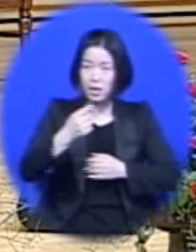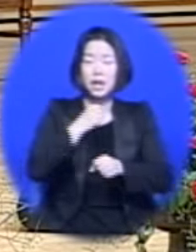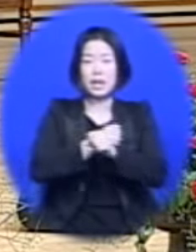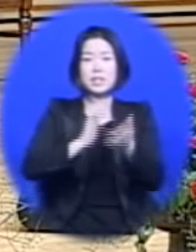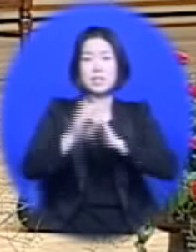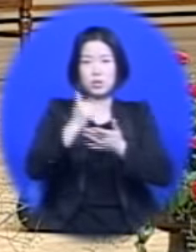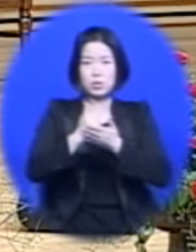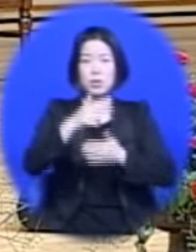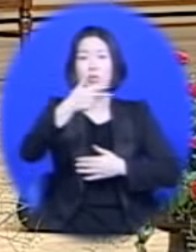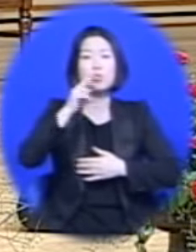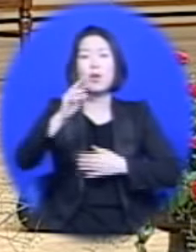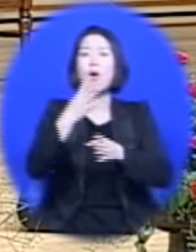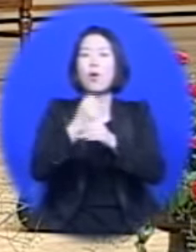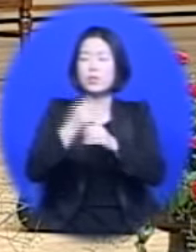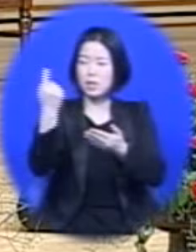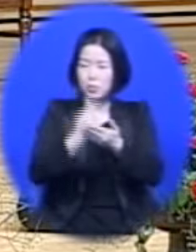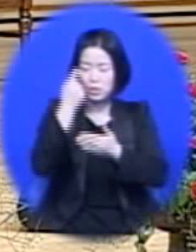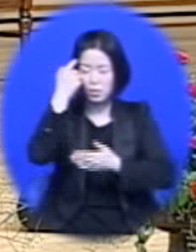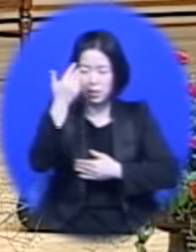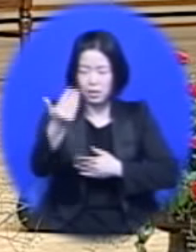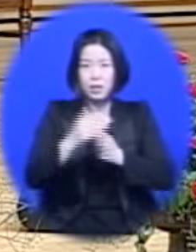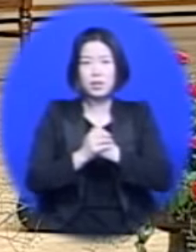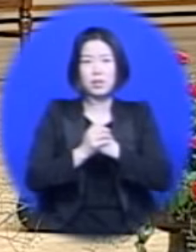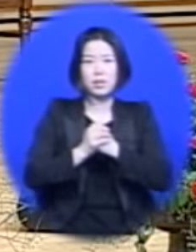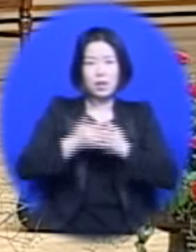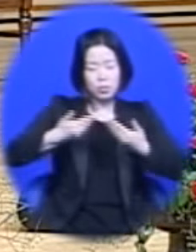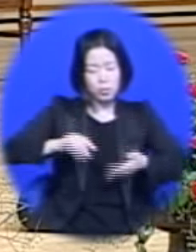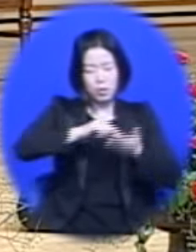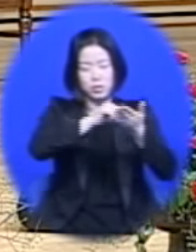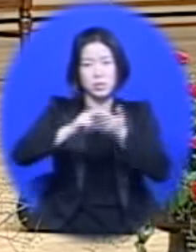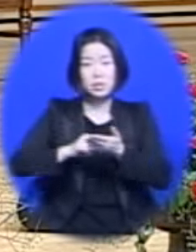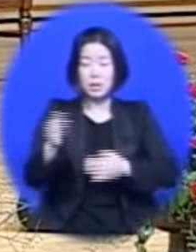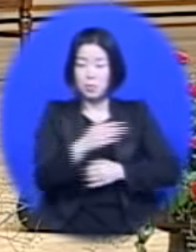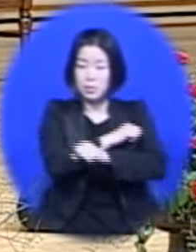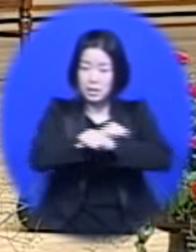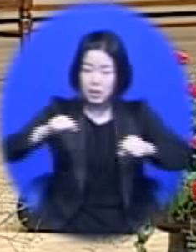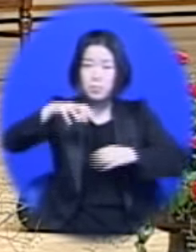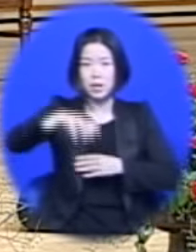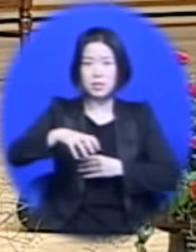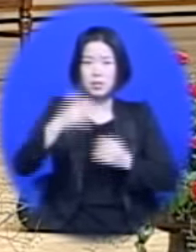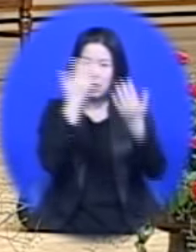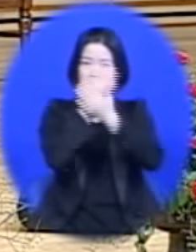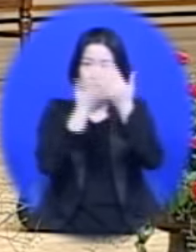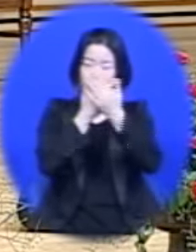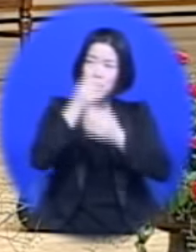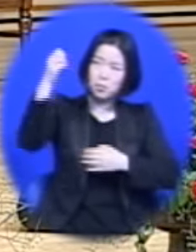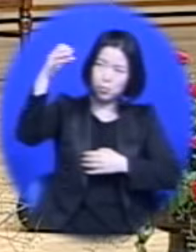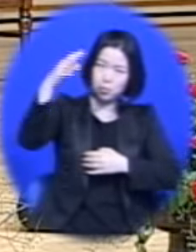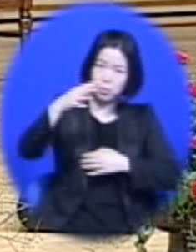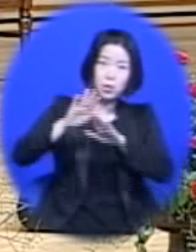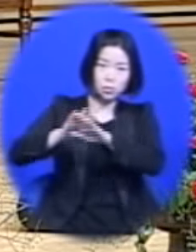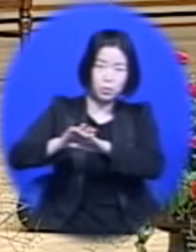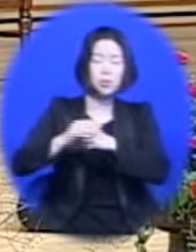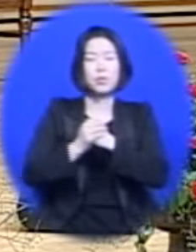오 주여 언제나 오시렵니까? 고독하고 쓸쓸한 빈 들판에서 희미한 등불만